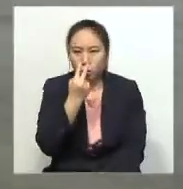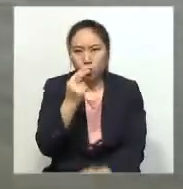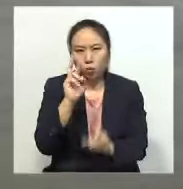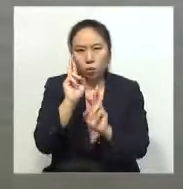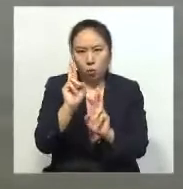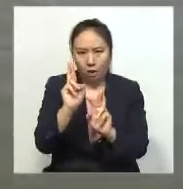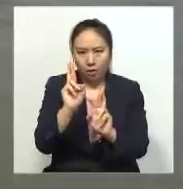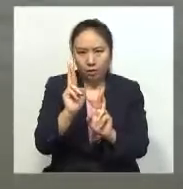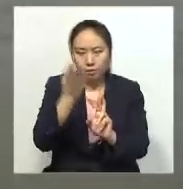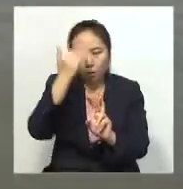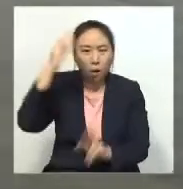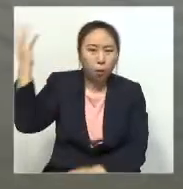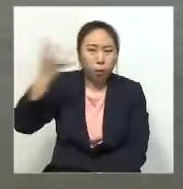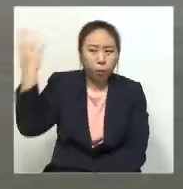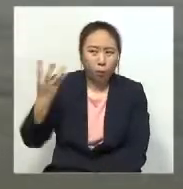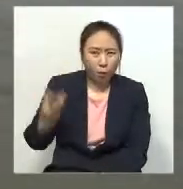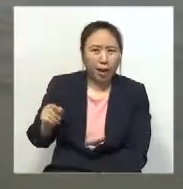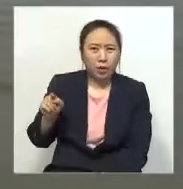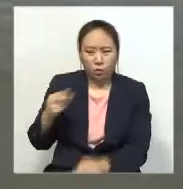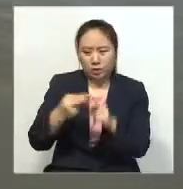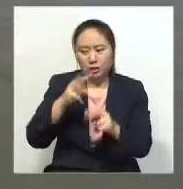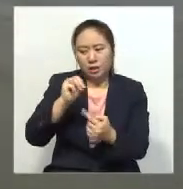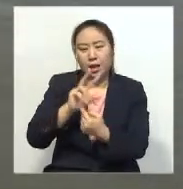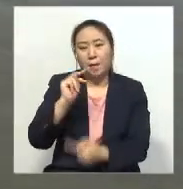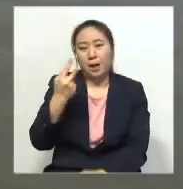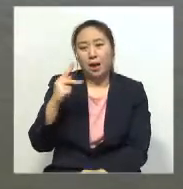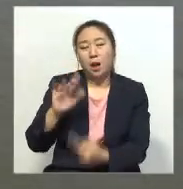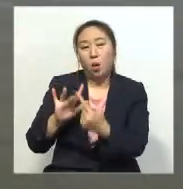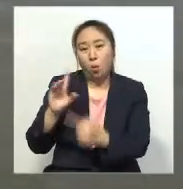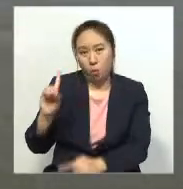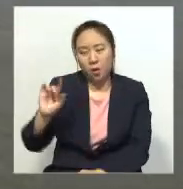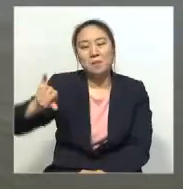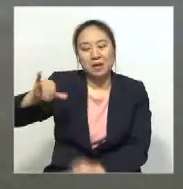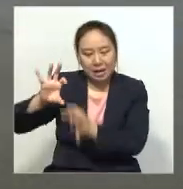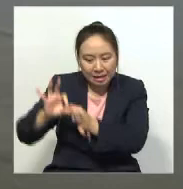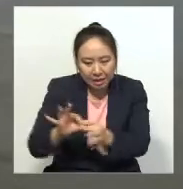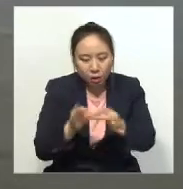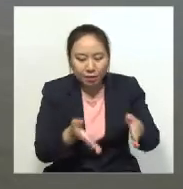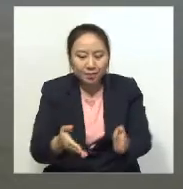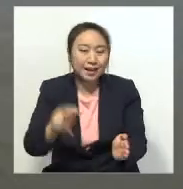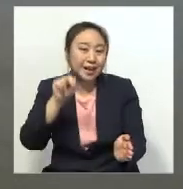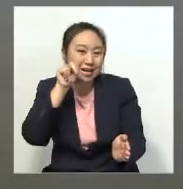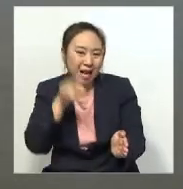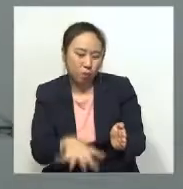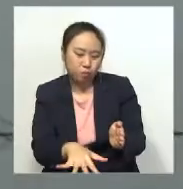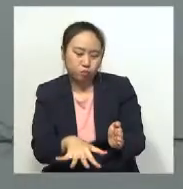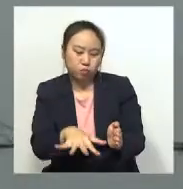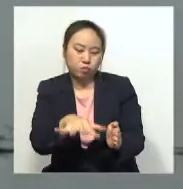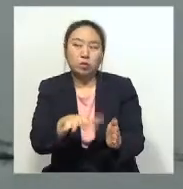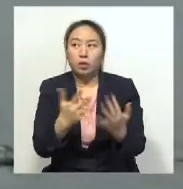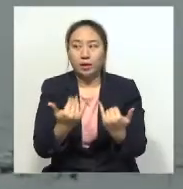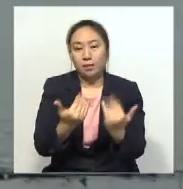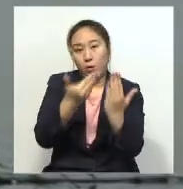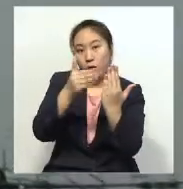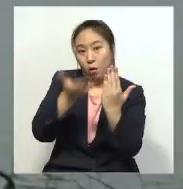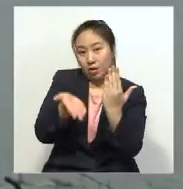วังนะคะจากอิทธิพลของพายุไต้ฝุ่นมังคุดซึ่งอาจส่งผลใหระดับน้ำสูงขึ้นประกอบด้วยพื้นที่ภาคตะวันออกเฉียงเหนือตอน